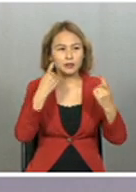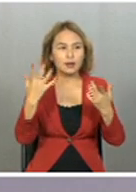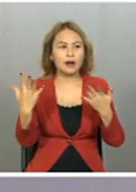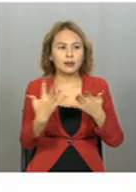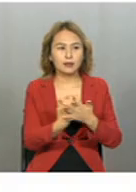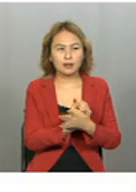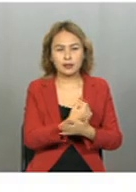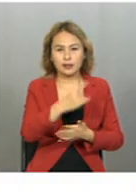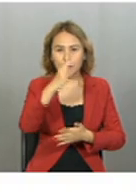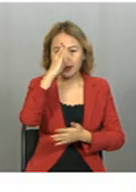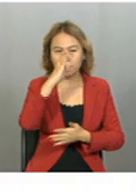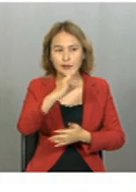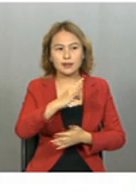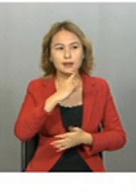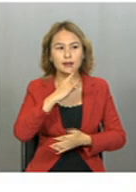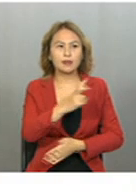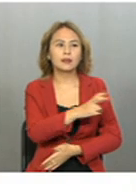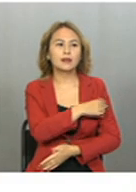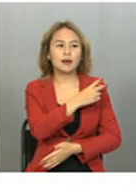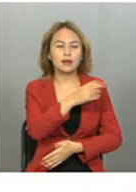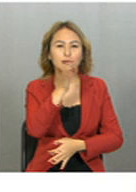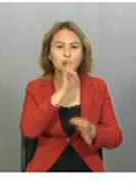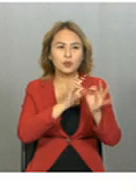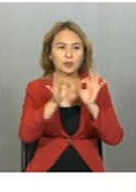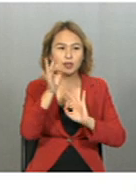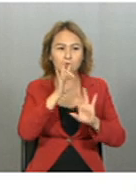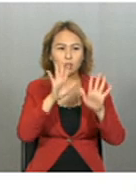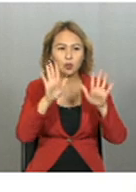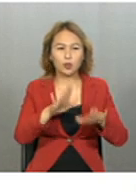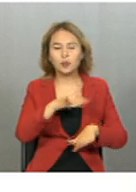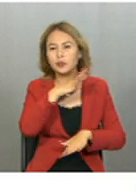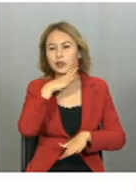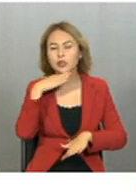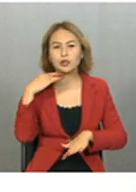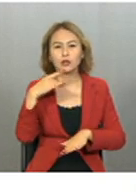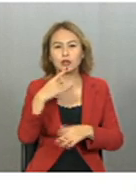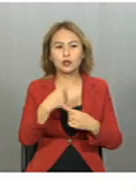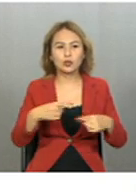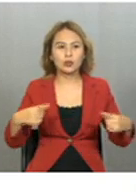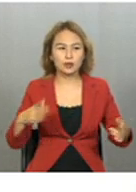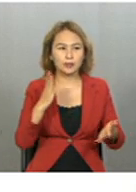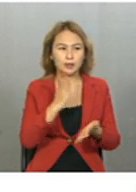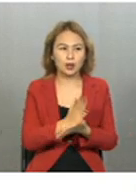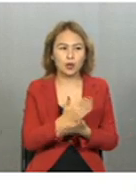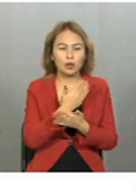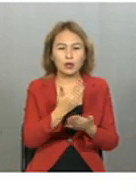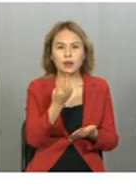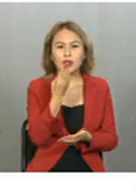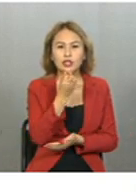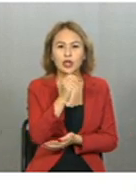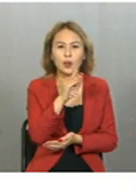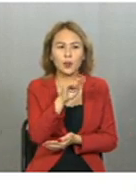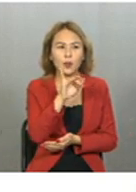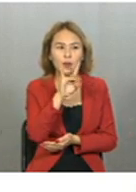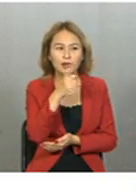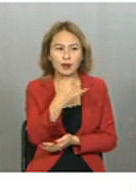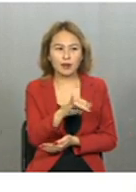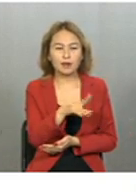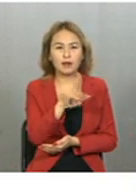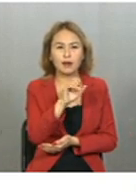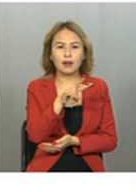анықтаңыз. Қазақстанда дәрілік өсімдіктердің көптеген түрі өседі. Олар